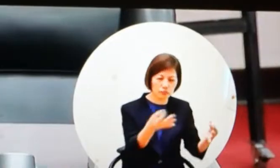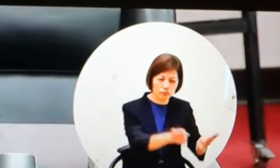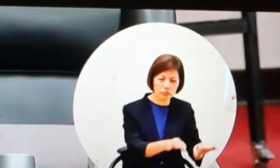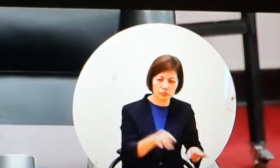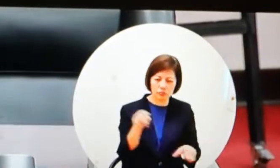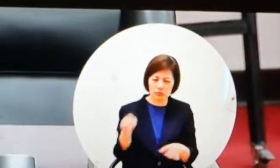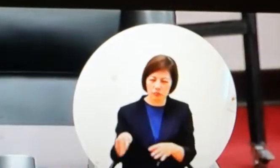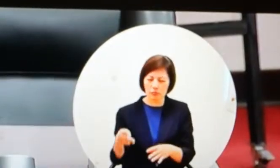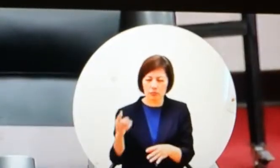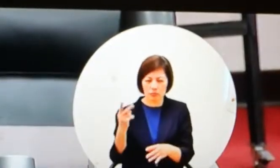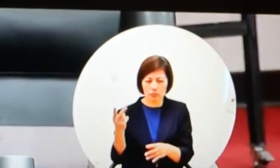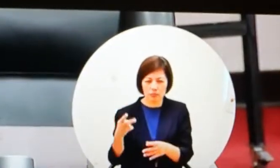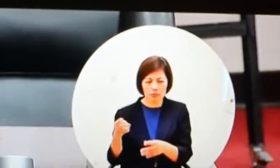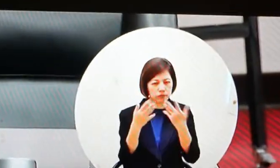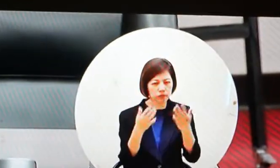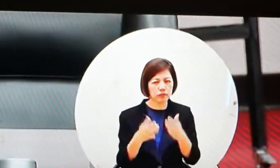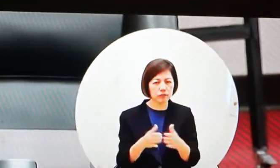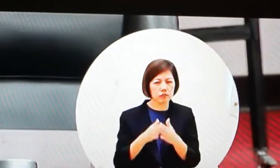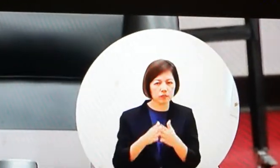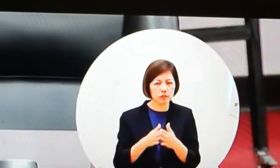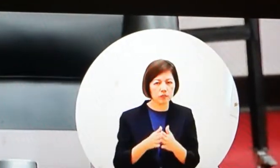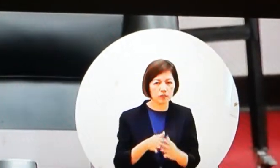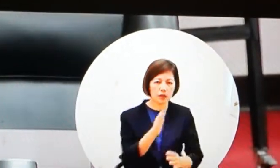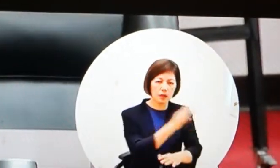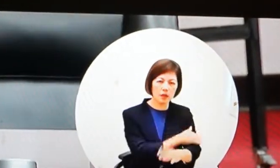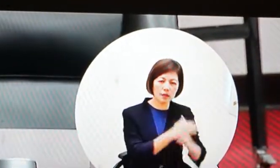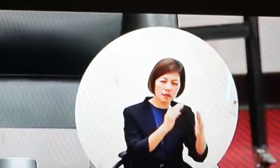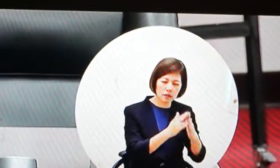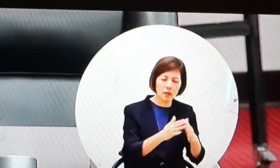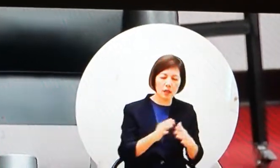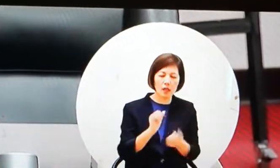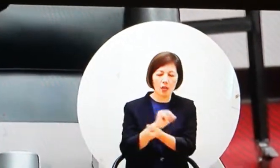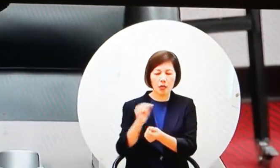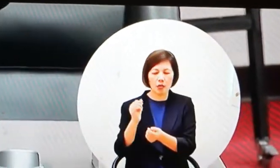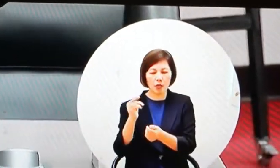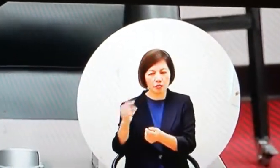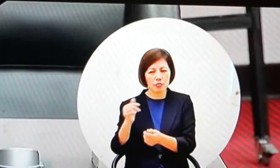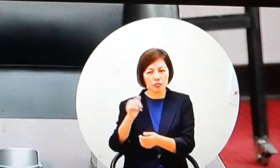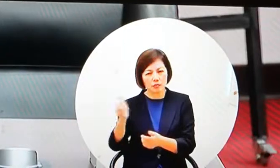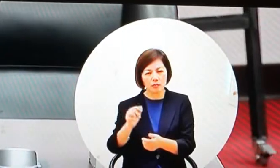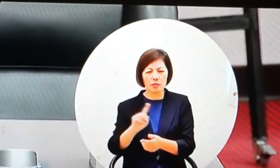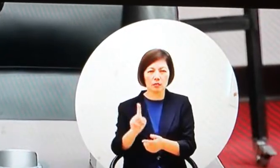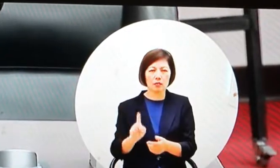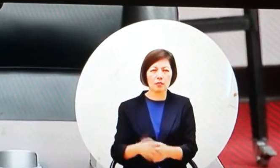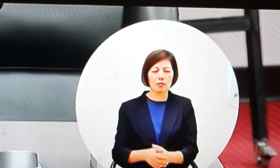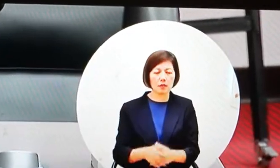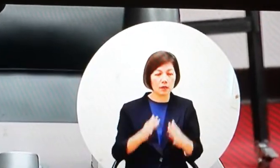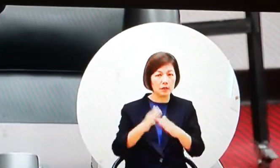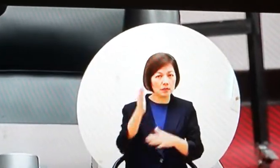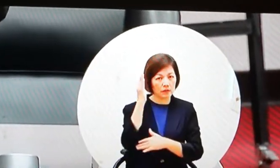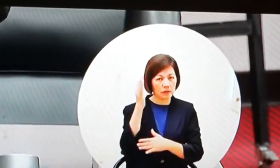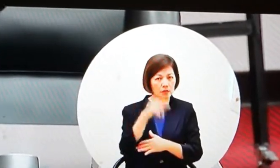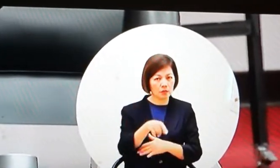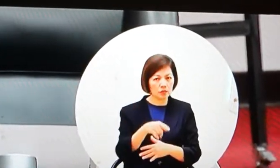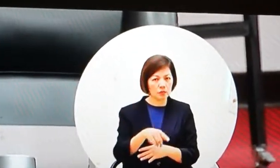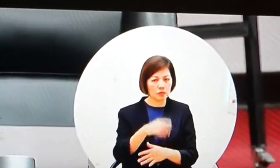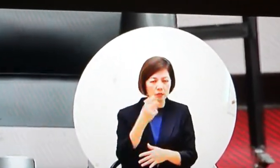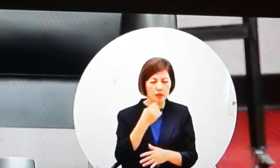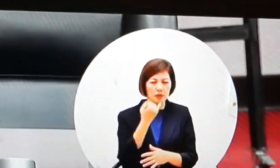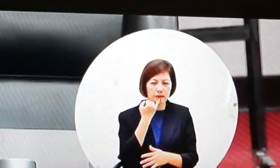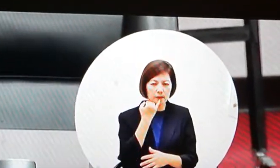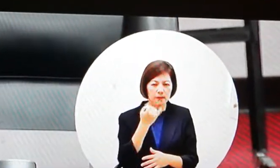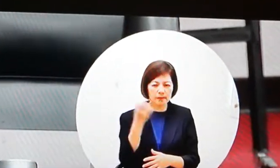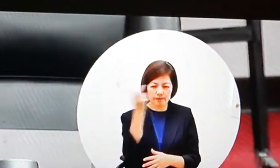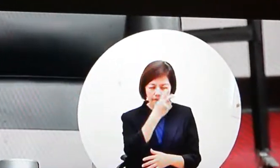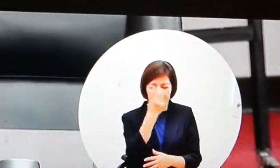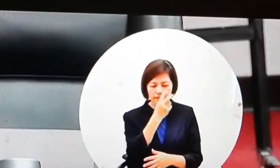是第二个，我希望市政府厘清，站在一个市政府去厘清到底是捐赠。如果这是真的捐赠，